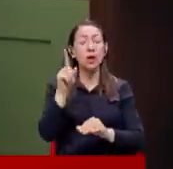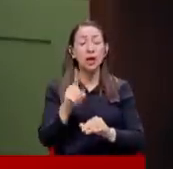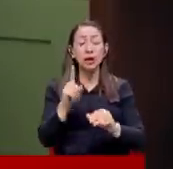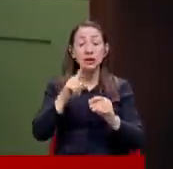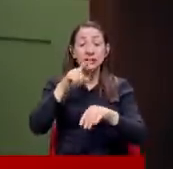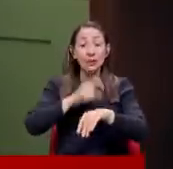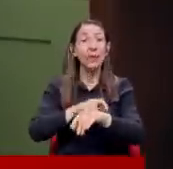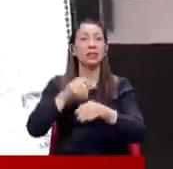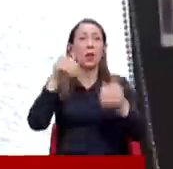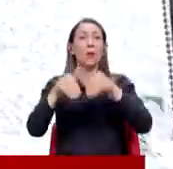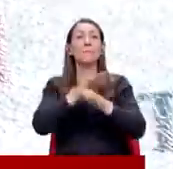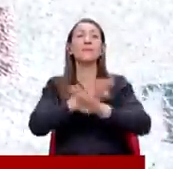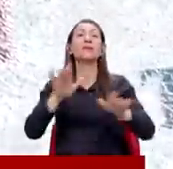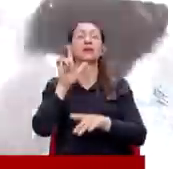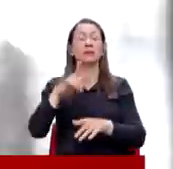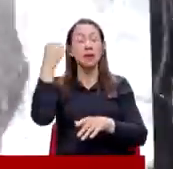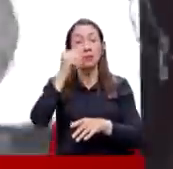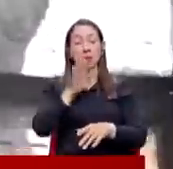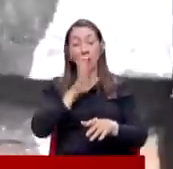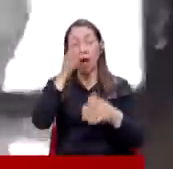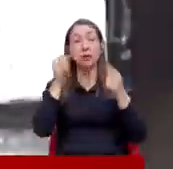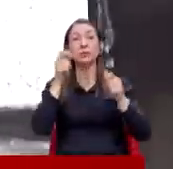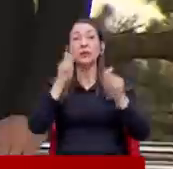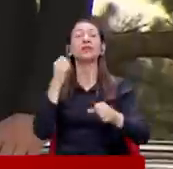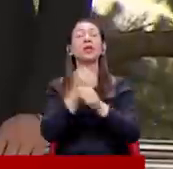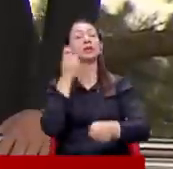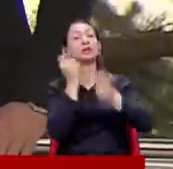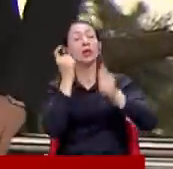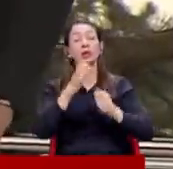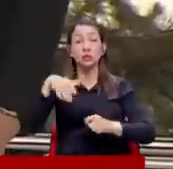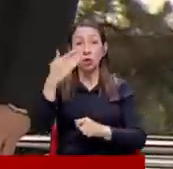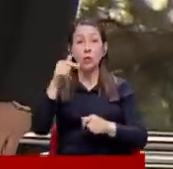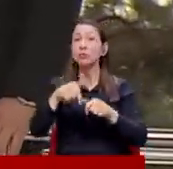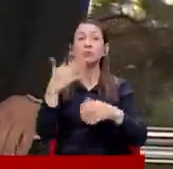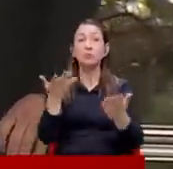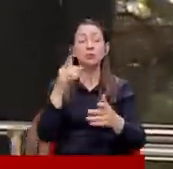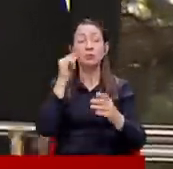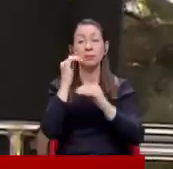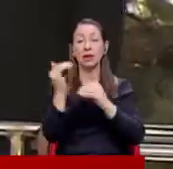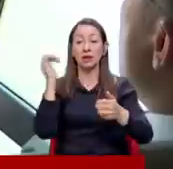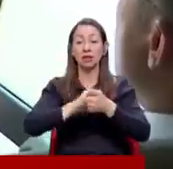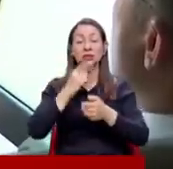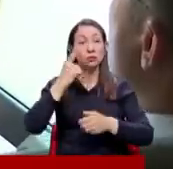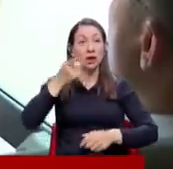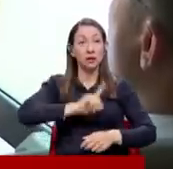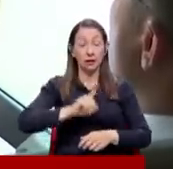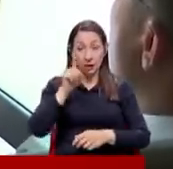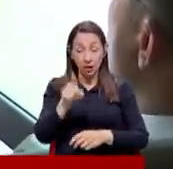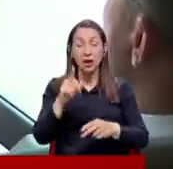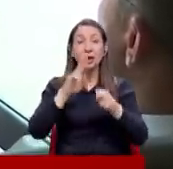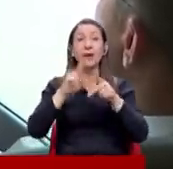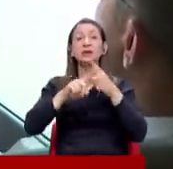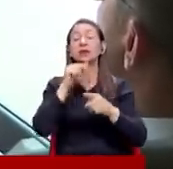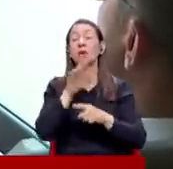turda bitirmemiz lazım. Ekrem İmamoğlu'na Erzurum'da yapılan taşlı saldırının ardından bu kez Millet İttifakı'nın Cumhurbaşkanı adayı